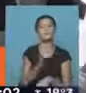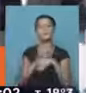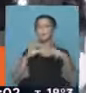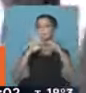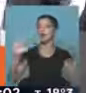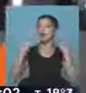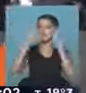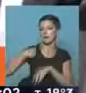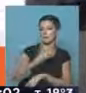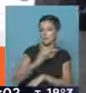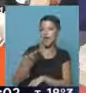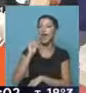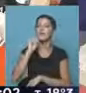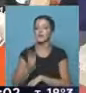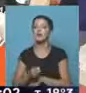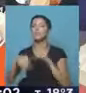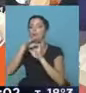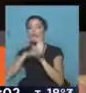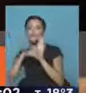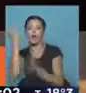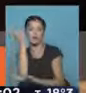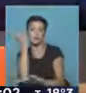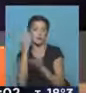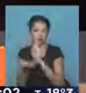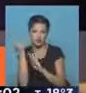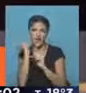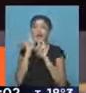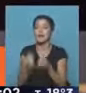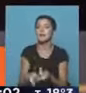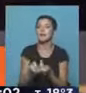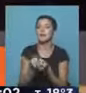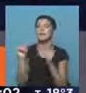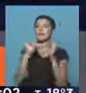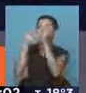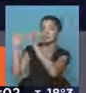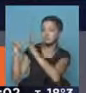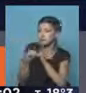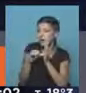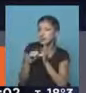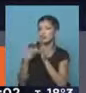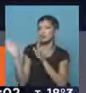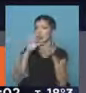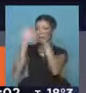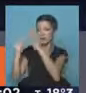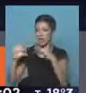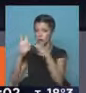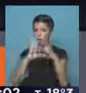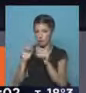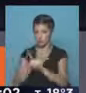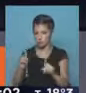social, partidario de la desregulación económica y del europeísmo a ultranza. Le moment que nous